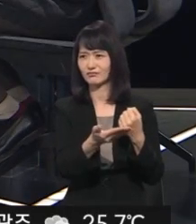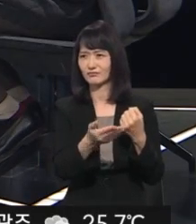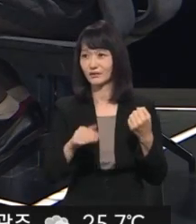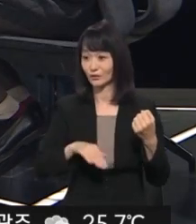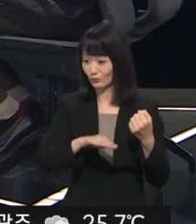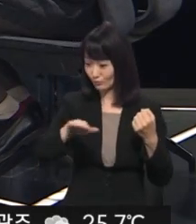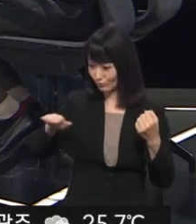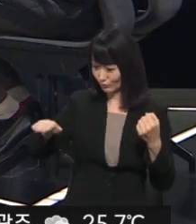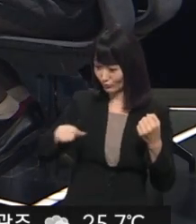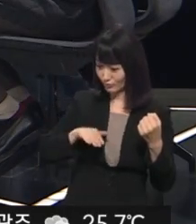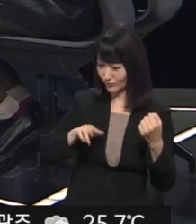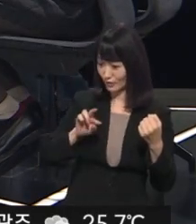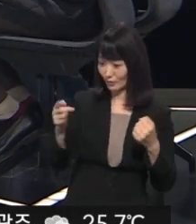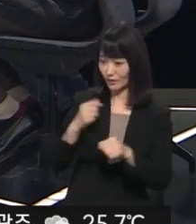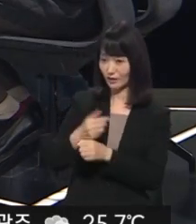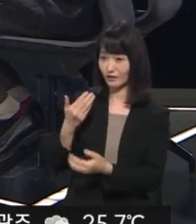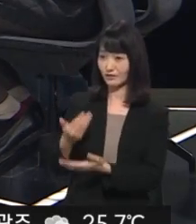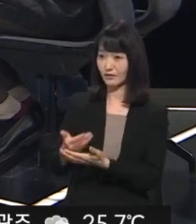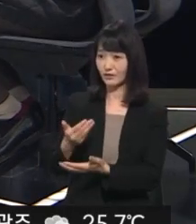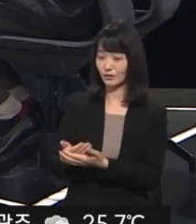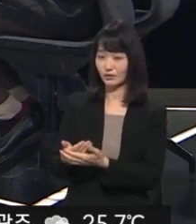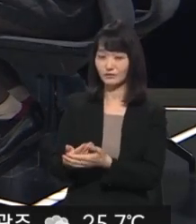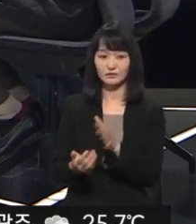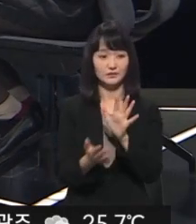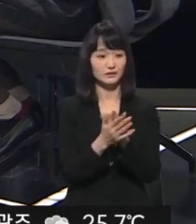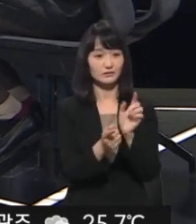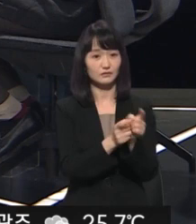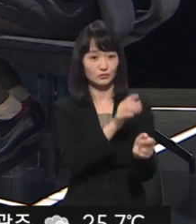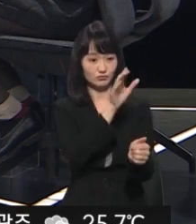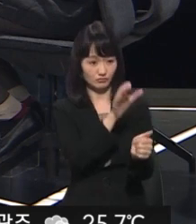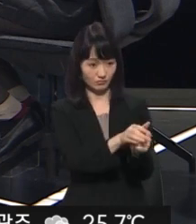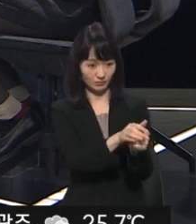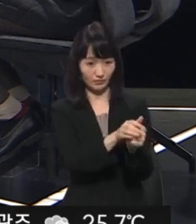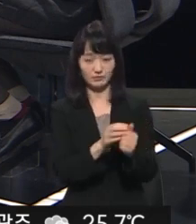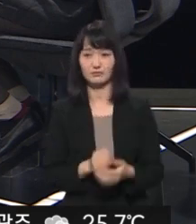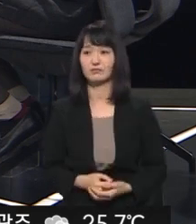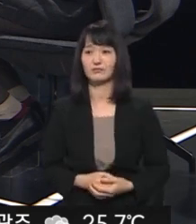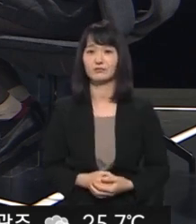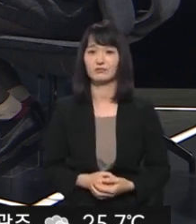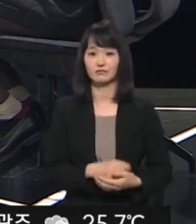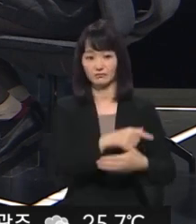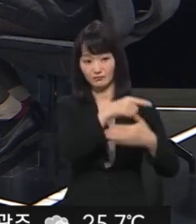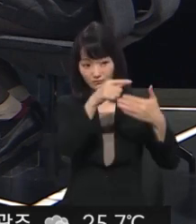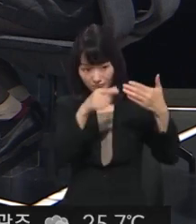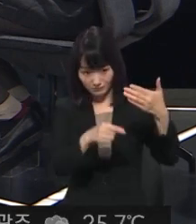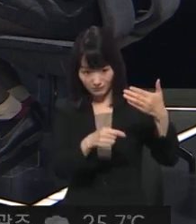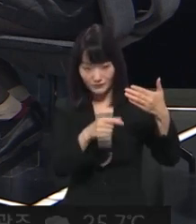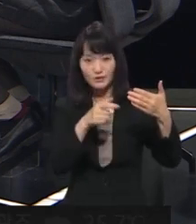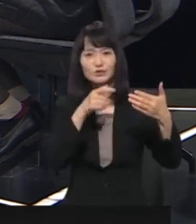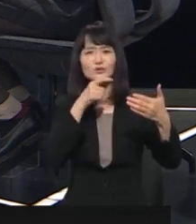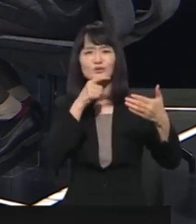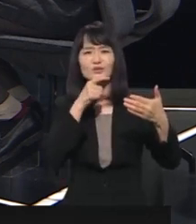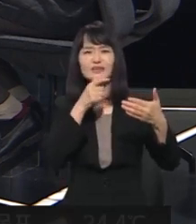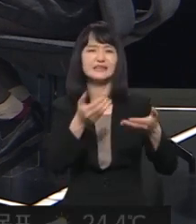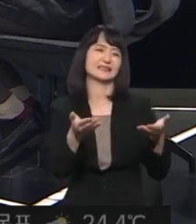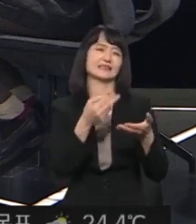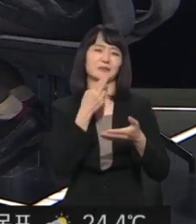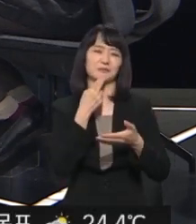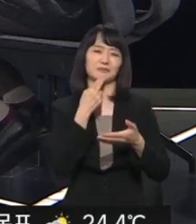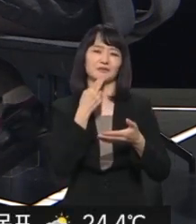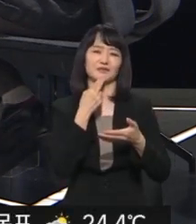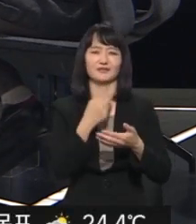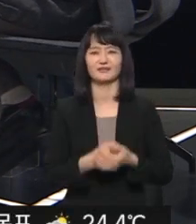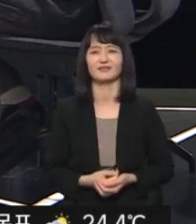존경하는 해달라고 해서 어 직접 하실 모드 별로 생방 손이 또 출연해 가지고 이렇게 일정 보니까 수요일은 일정이 없더라구요 4 아니면